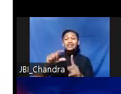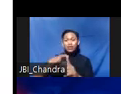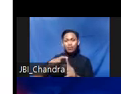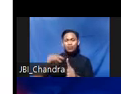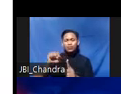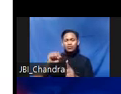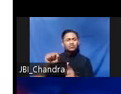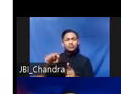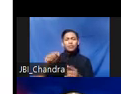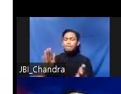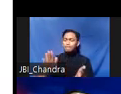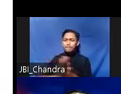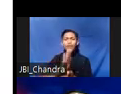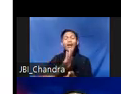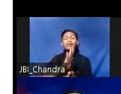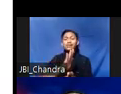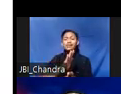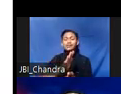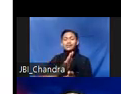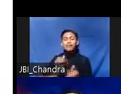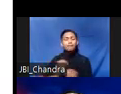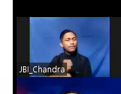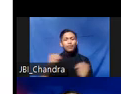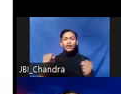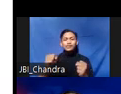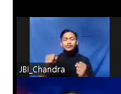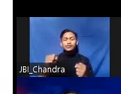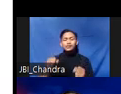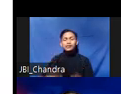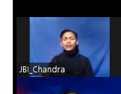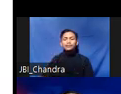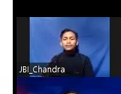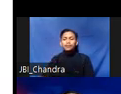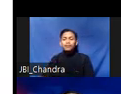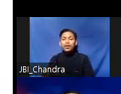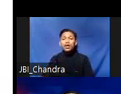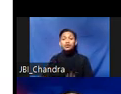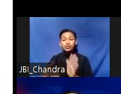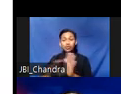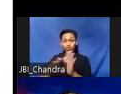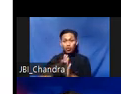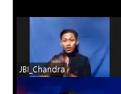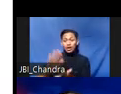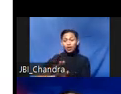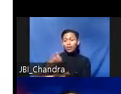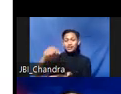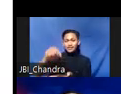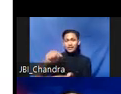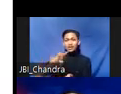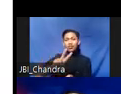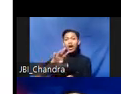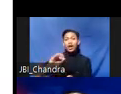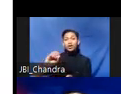lokal ya jadi misalnya di komputernya itu kapasitasnya 200 giga yaitu nanti bisa digunakan untuk